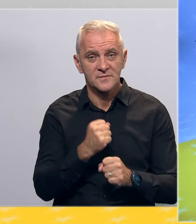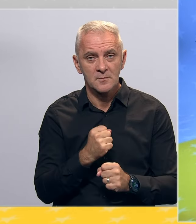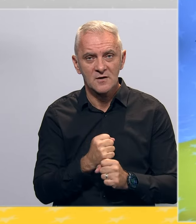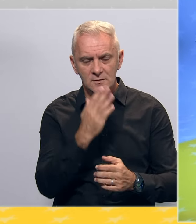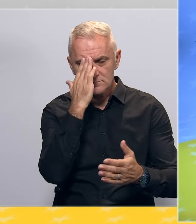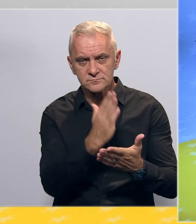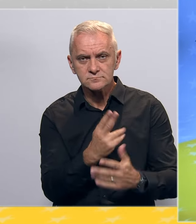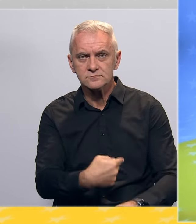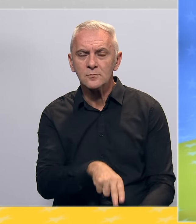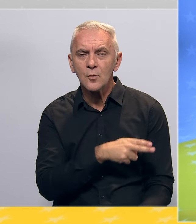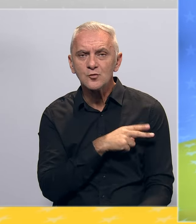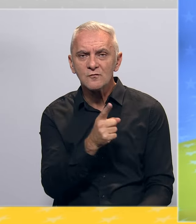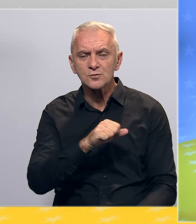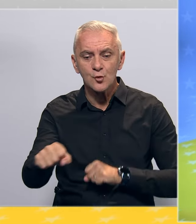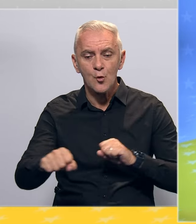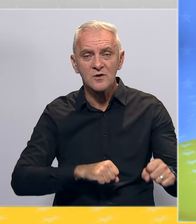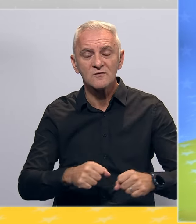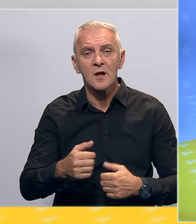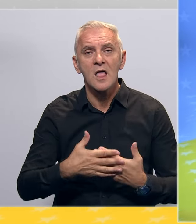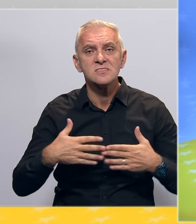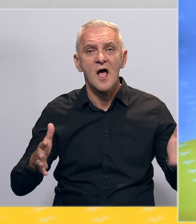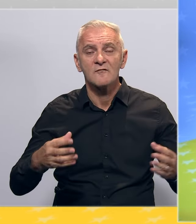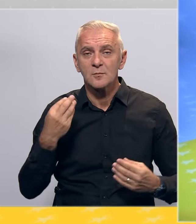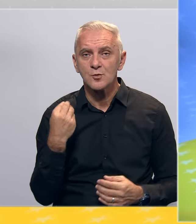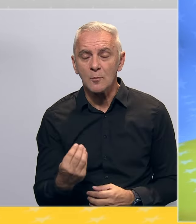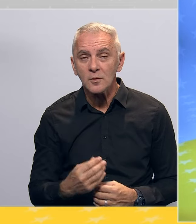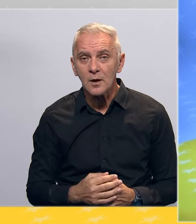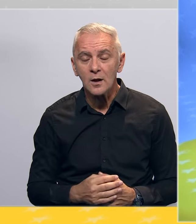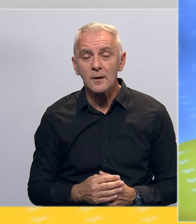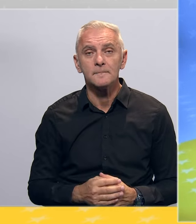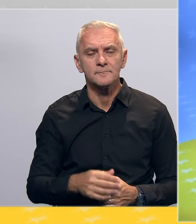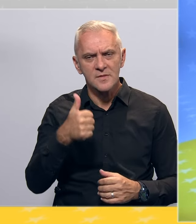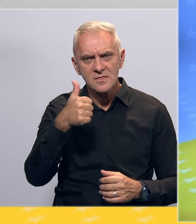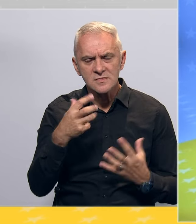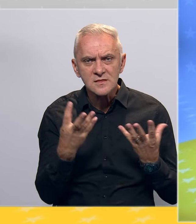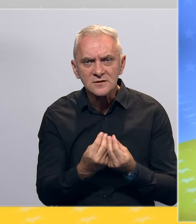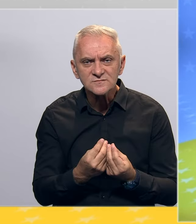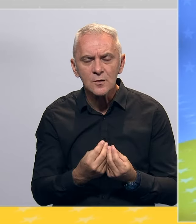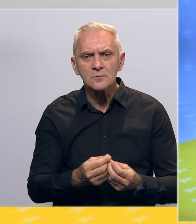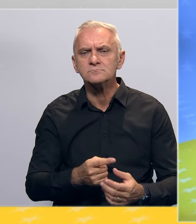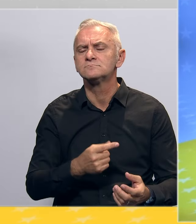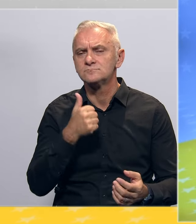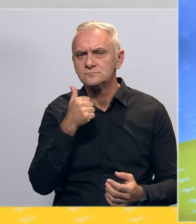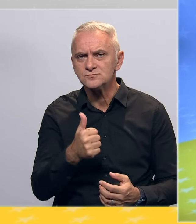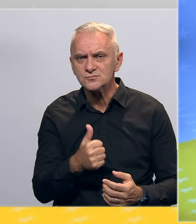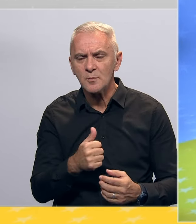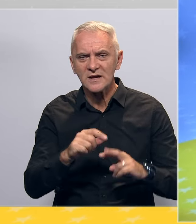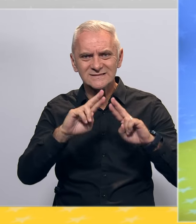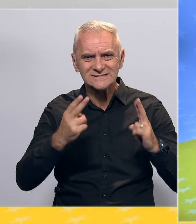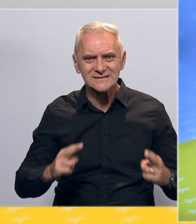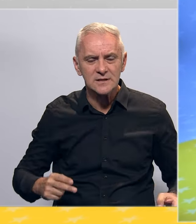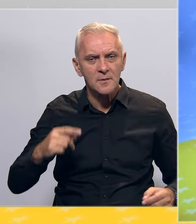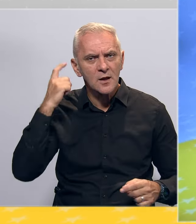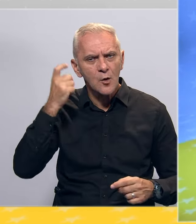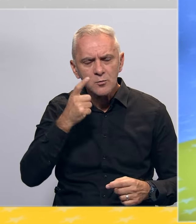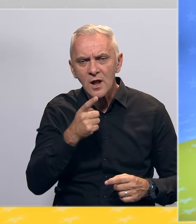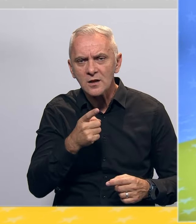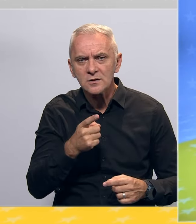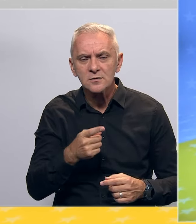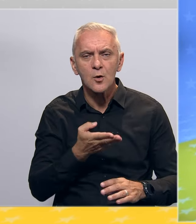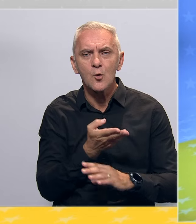principa odgovornosti za upravljanje javnim dobrima, jedinstven, efikasan i ekonomičan sistem komunalnih usluga i očuvanje